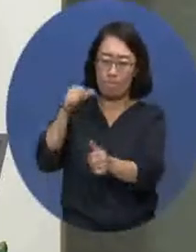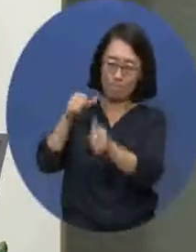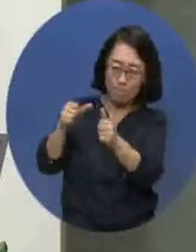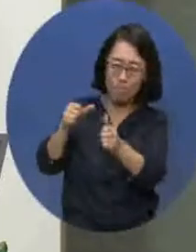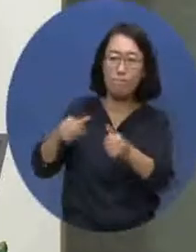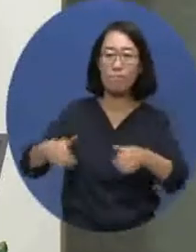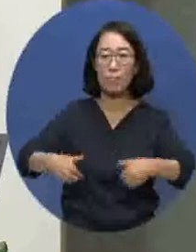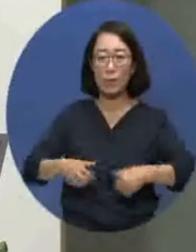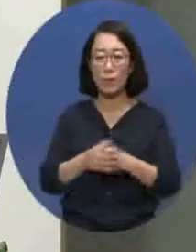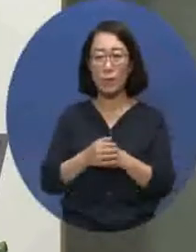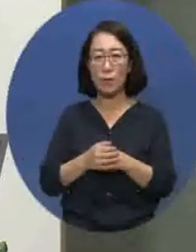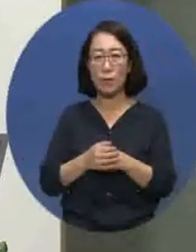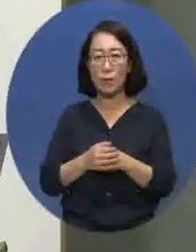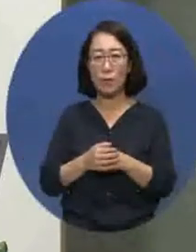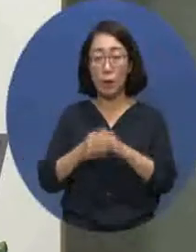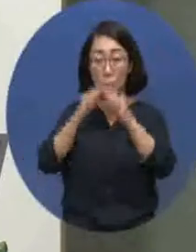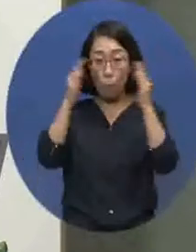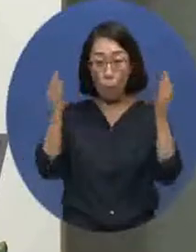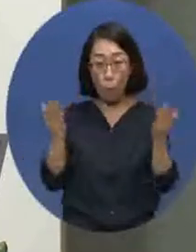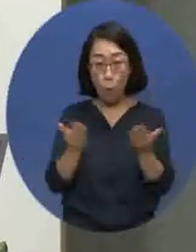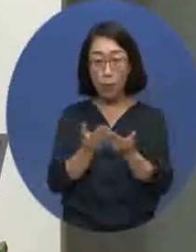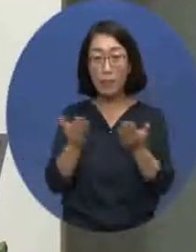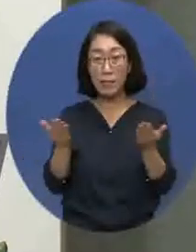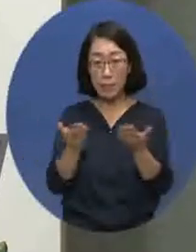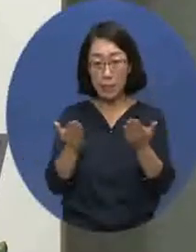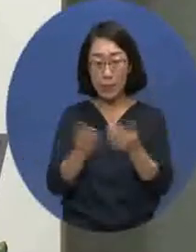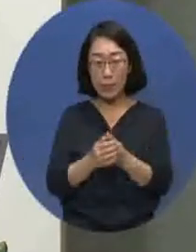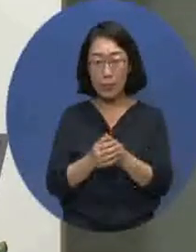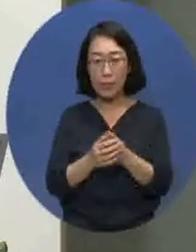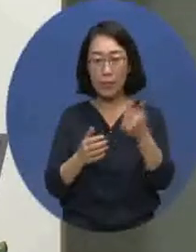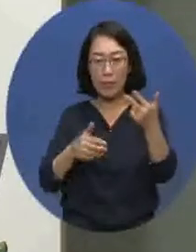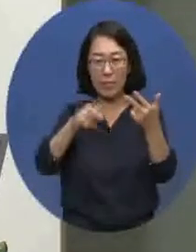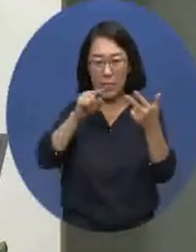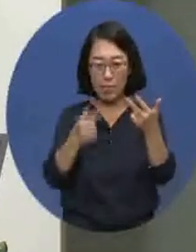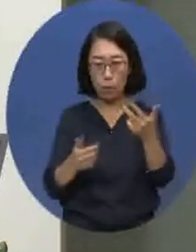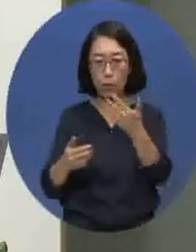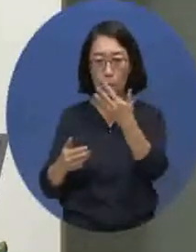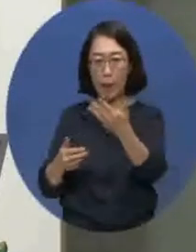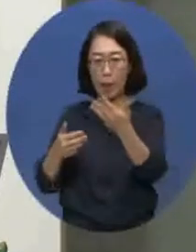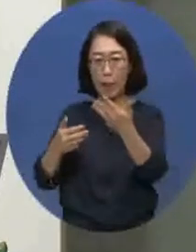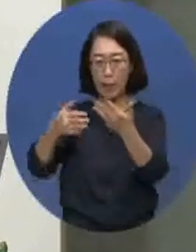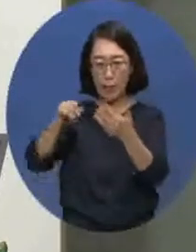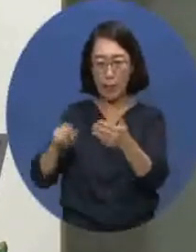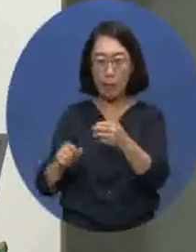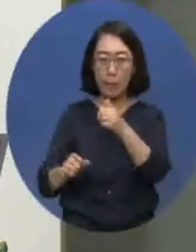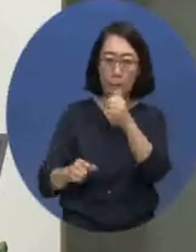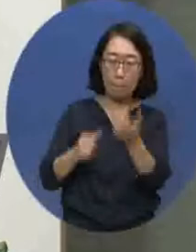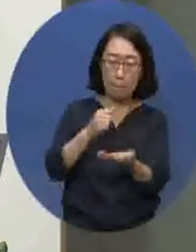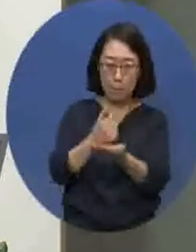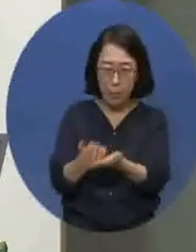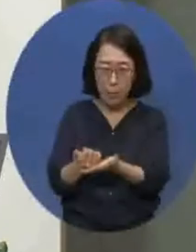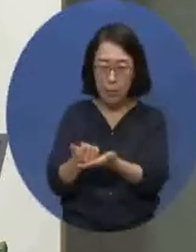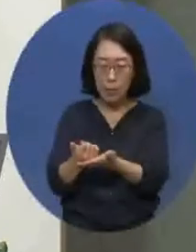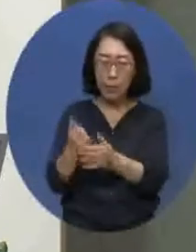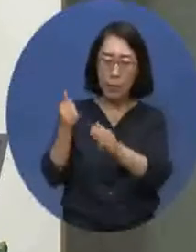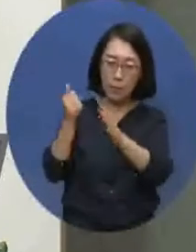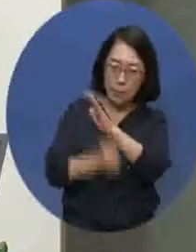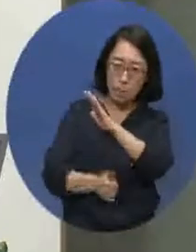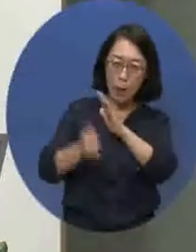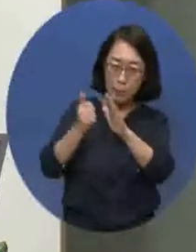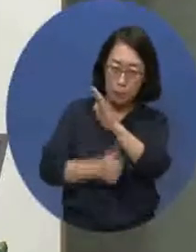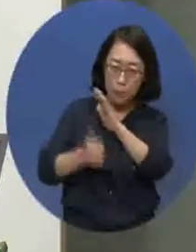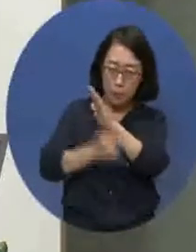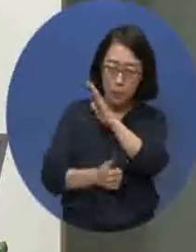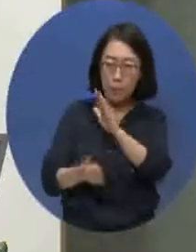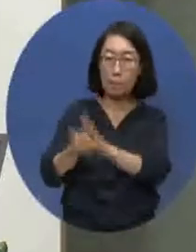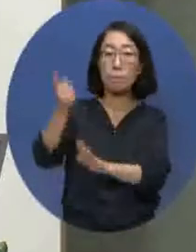아니라 물론 모든 일에는 7전 8기 라는 말도 있고 에 다 본인의 철학이 고